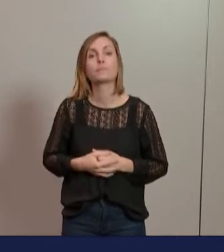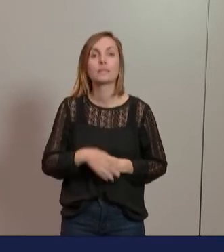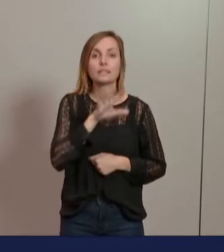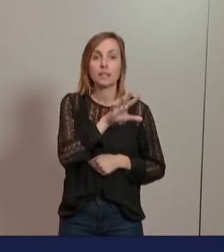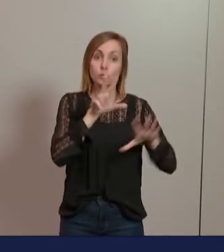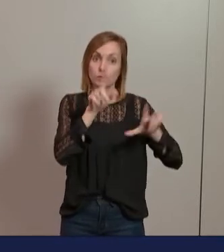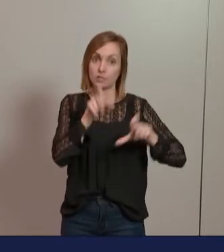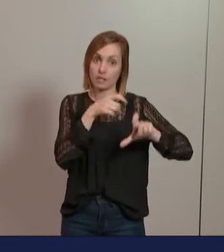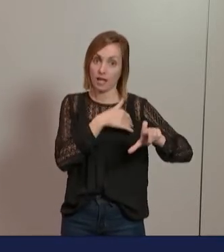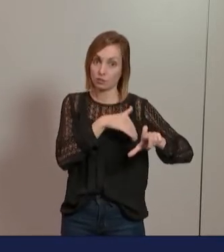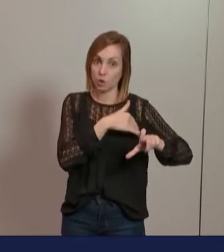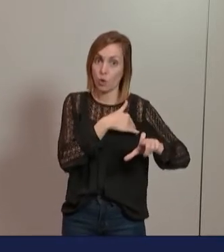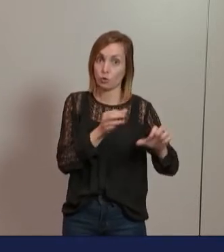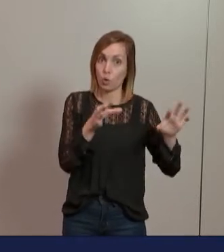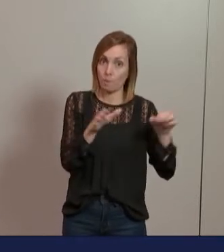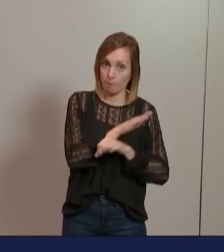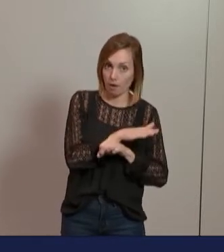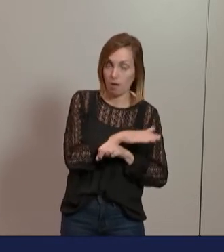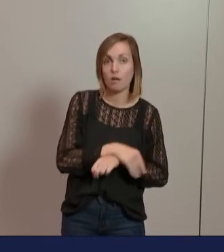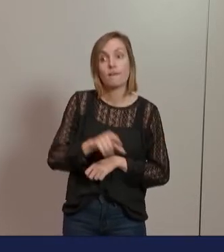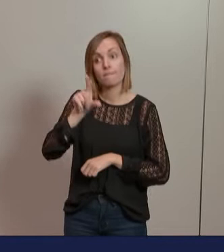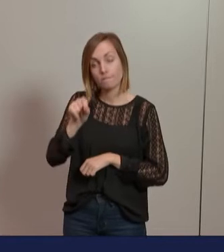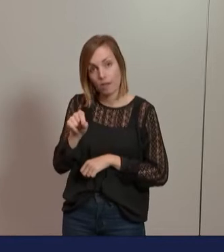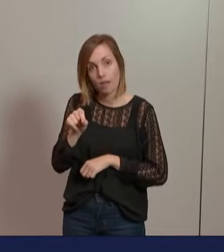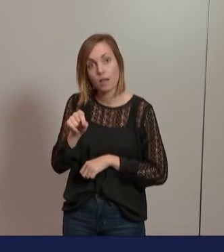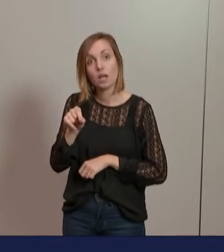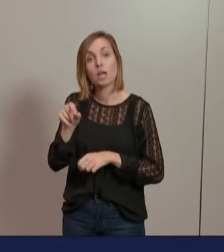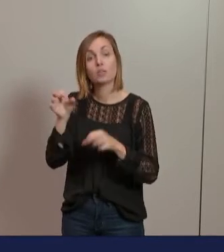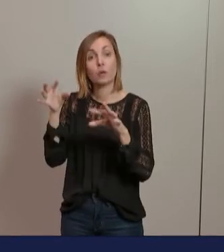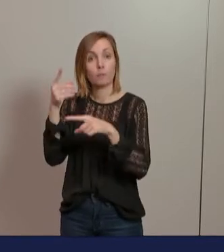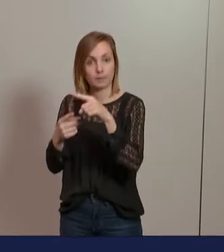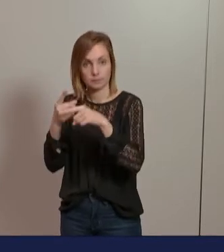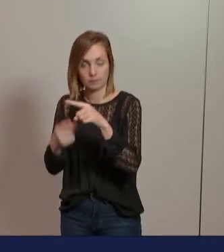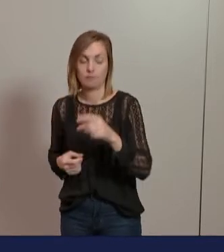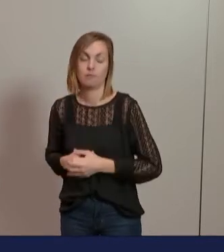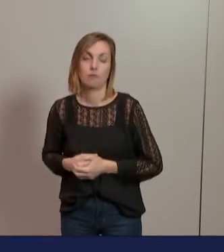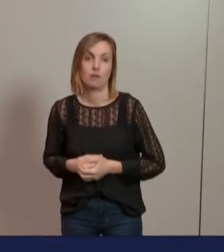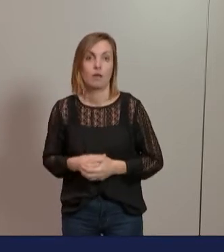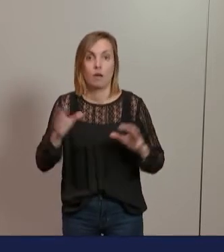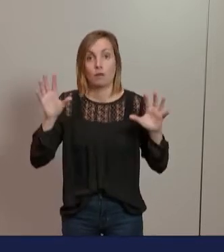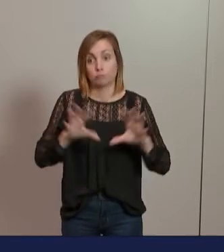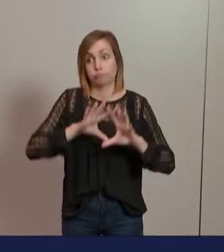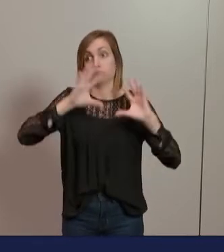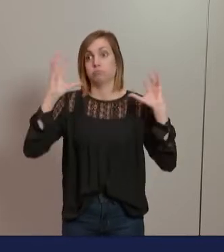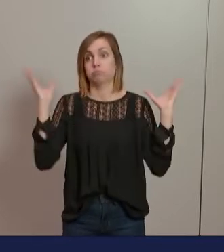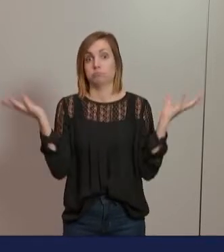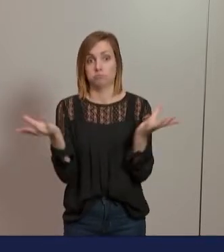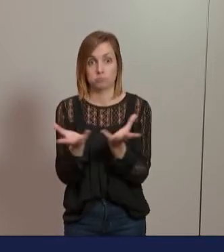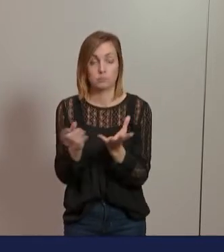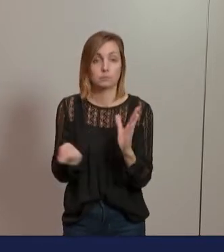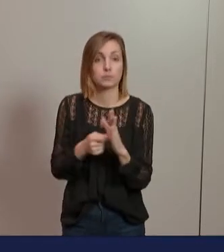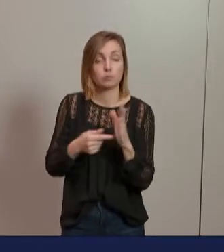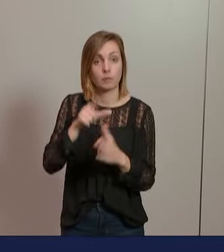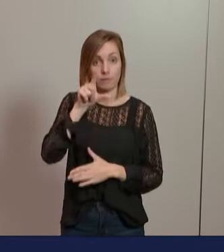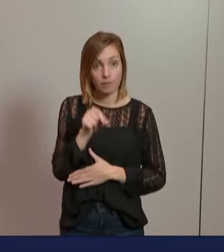58 agents sont à temps complet, 20 agents à temps non complet. Ce qui fait, en fait, pour 2020,